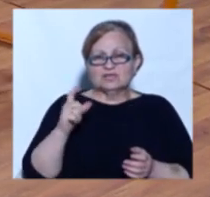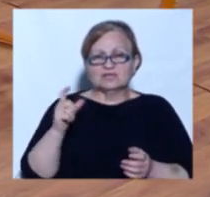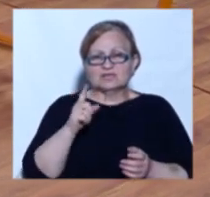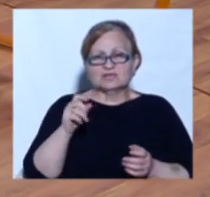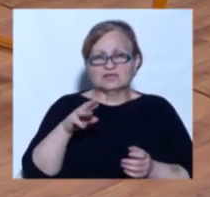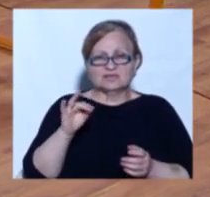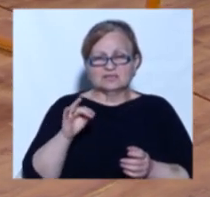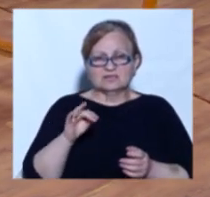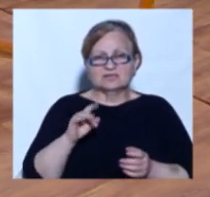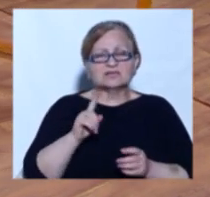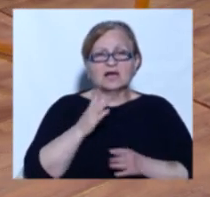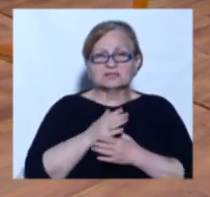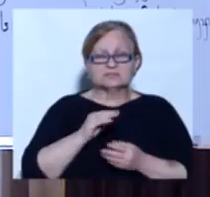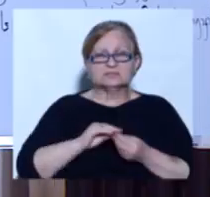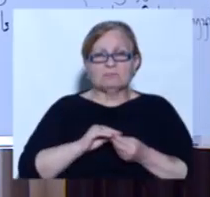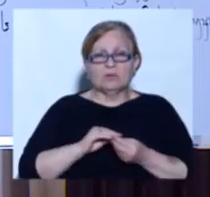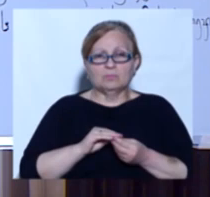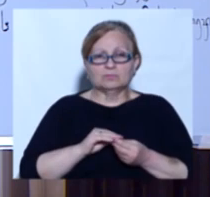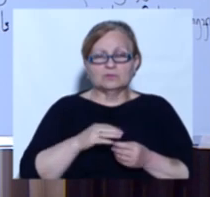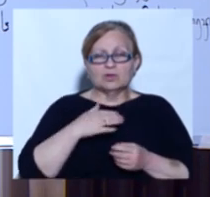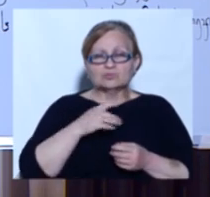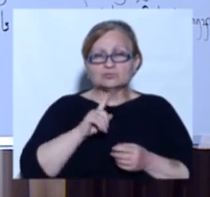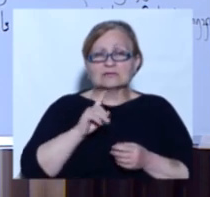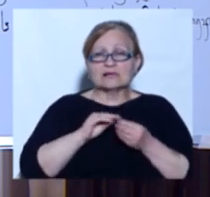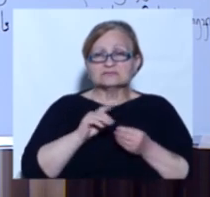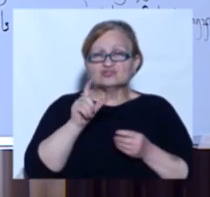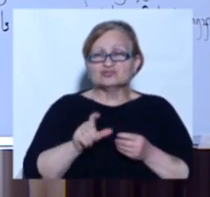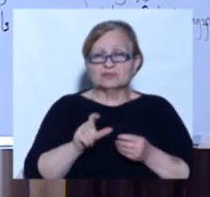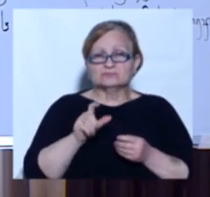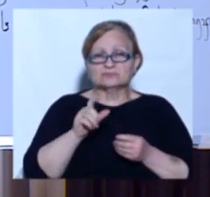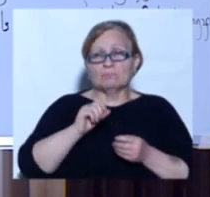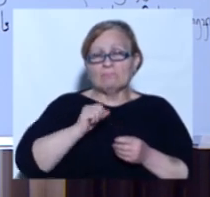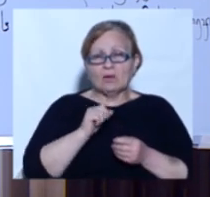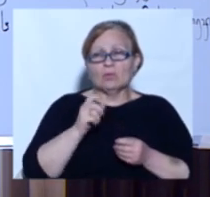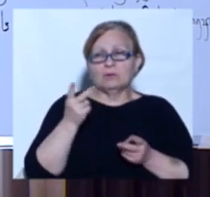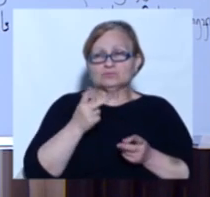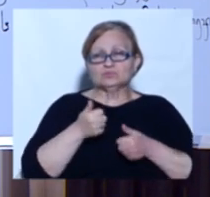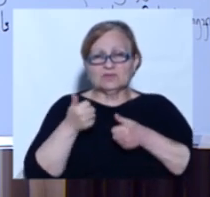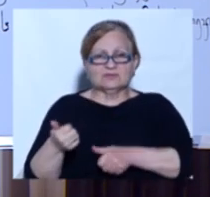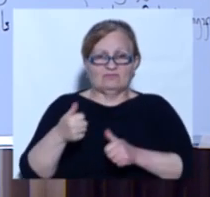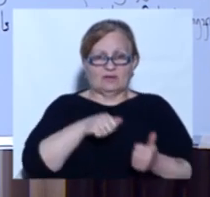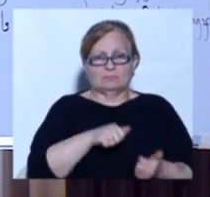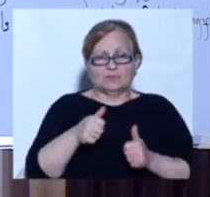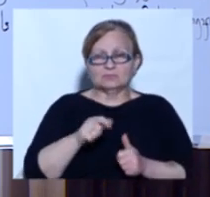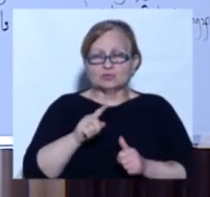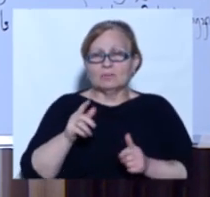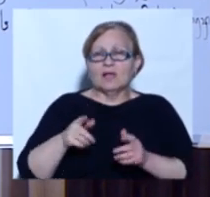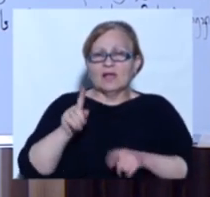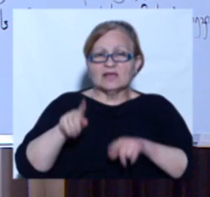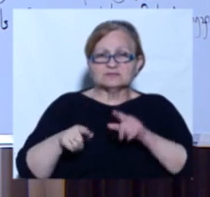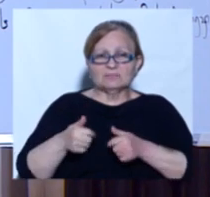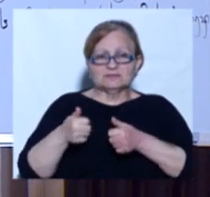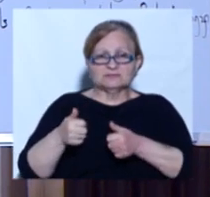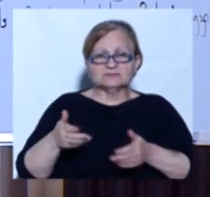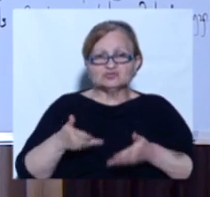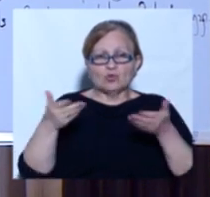მეგობრობა? ზუსტად ის, რომ შევეხიდოთ მეგობრებს, დავეხმაროთ და ერთმანეთს შევუმსუბუქოთ ცხოვრება. და